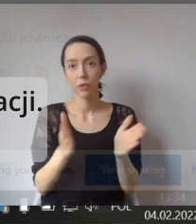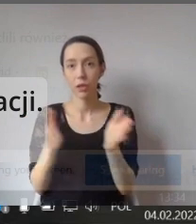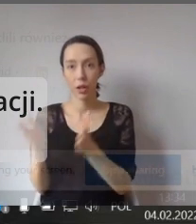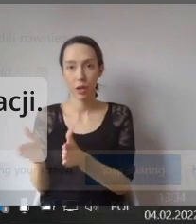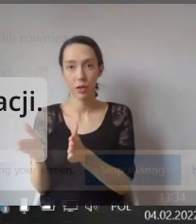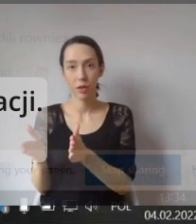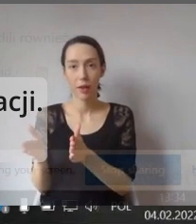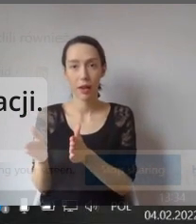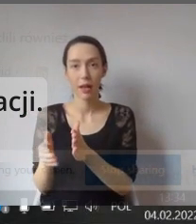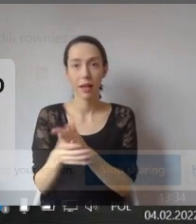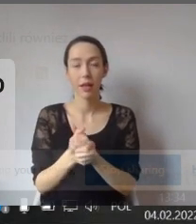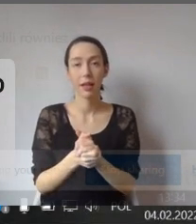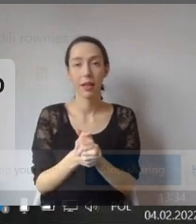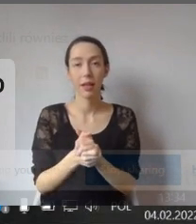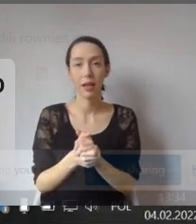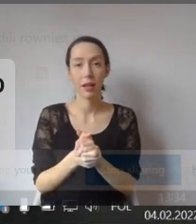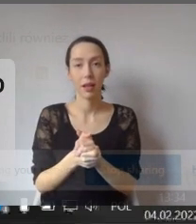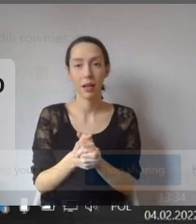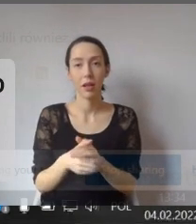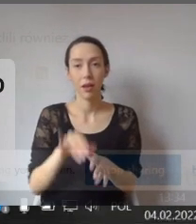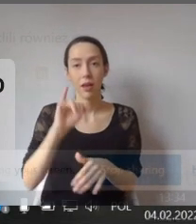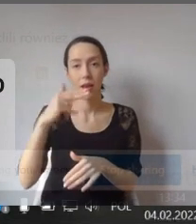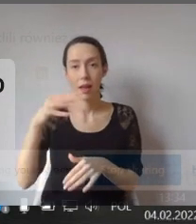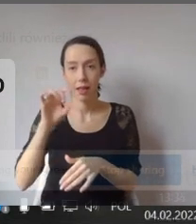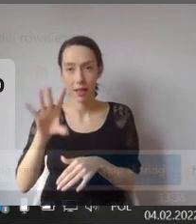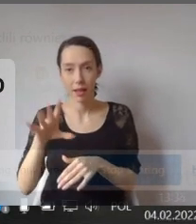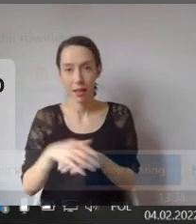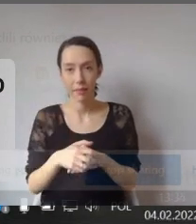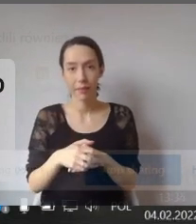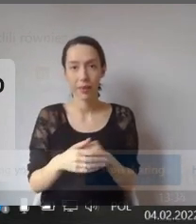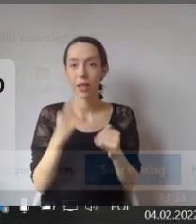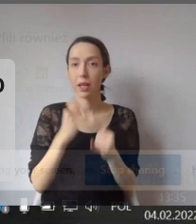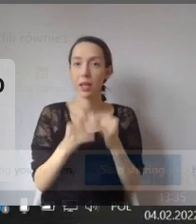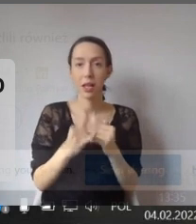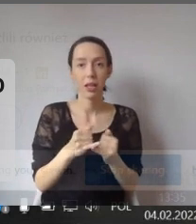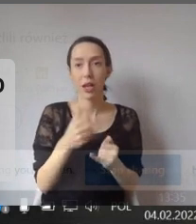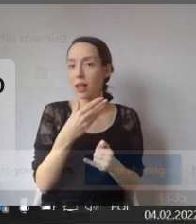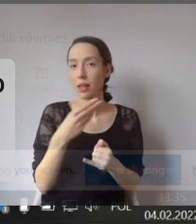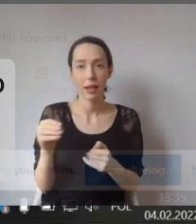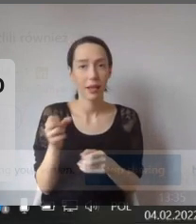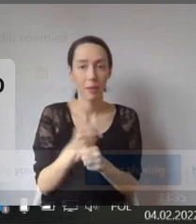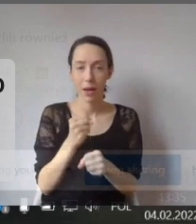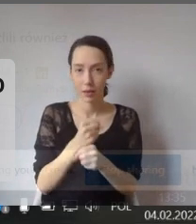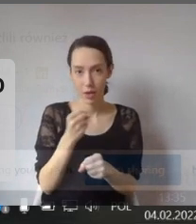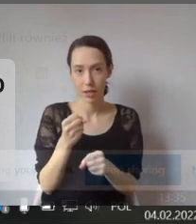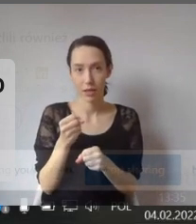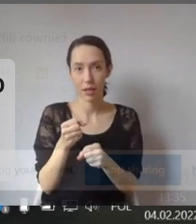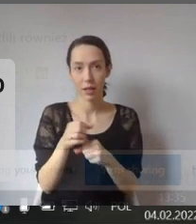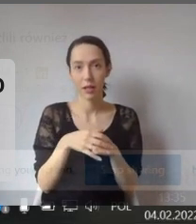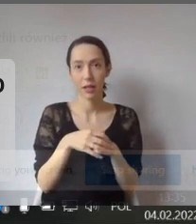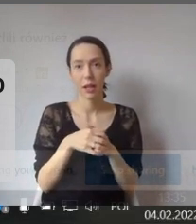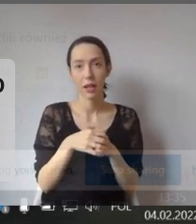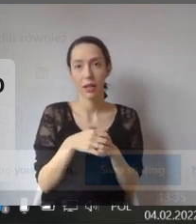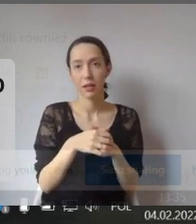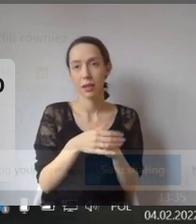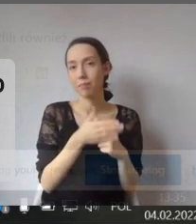dział komunikacji. Natomiast jeżeli obecnie nie jesteście zatrudnieni, to po pierwsze, jeżeli nie macie tutaj zdjęcia,